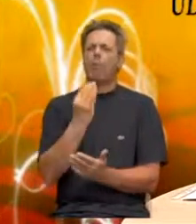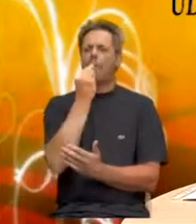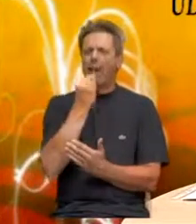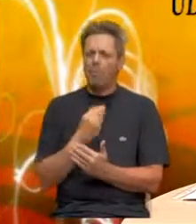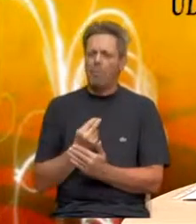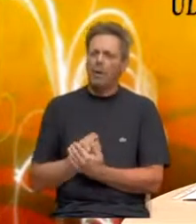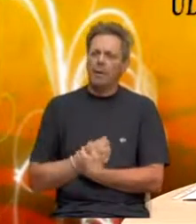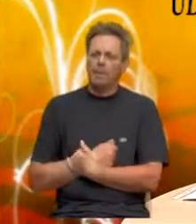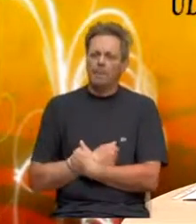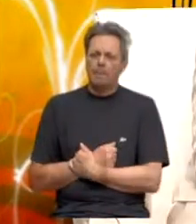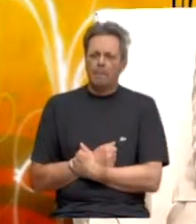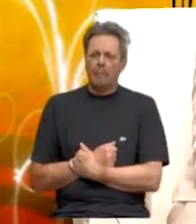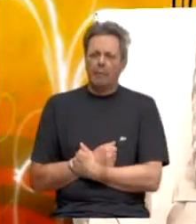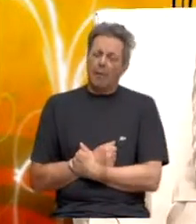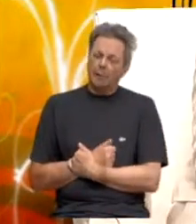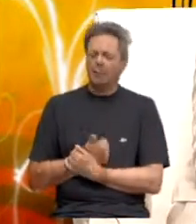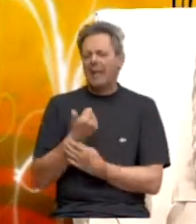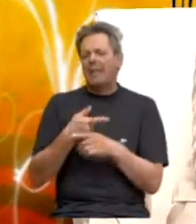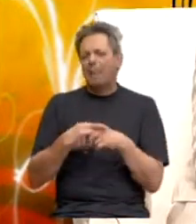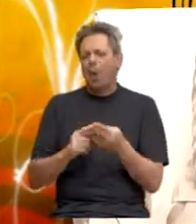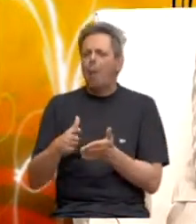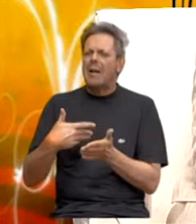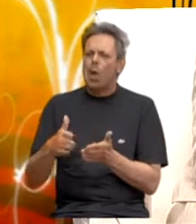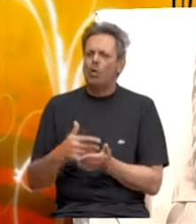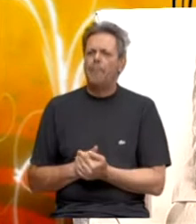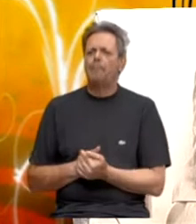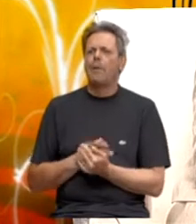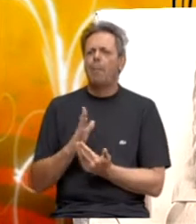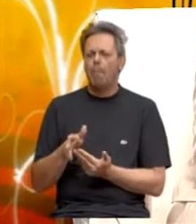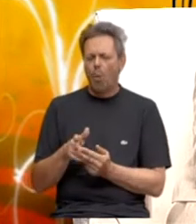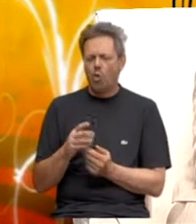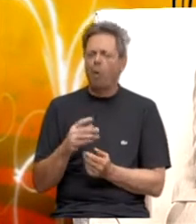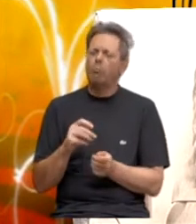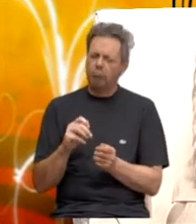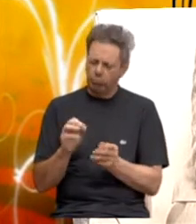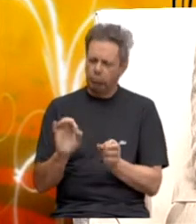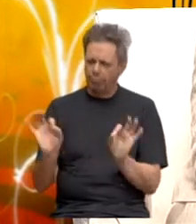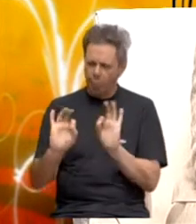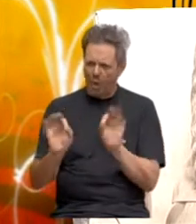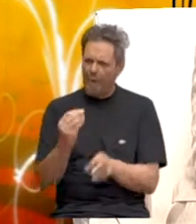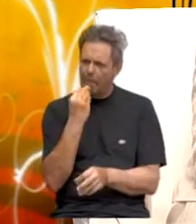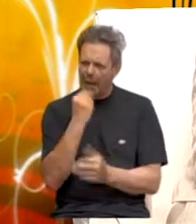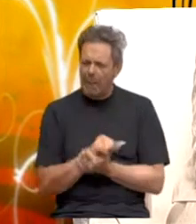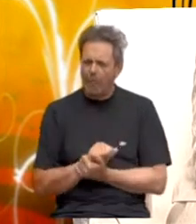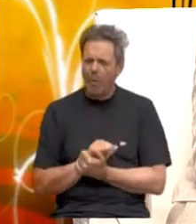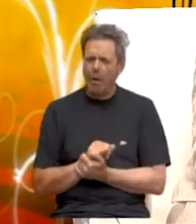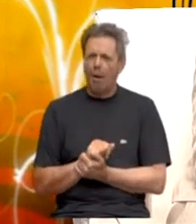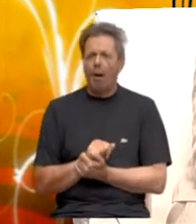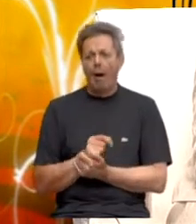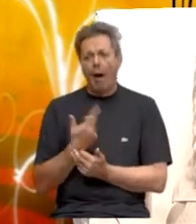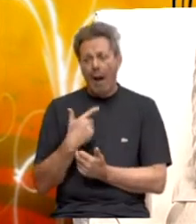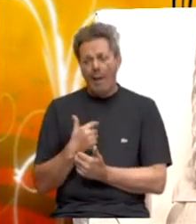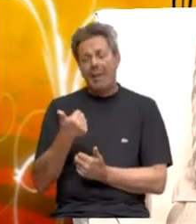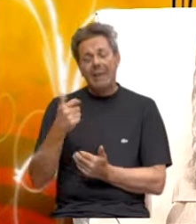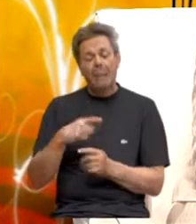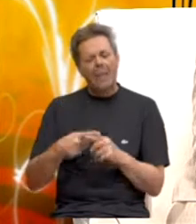ima. Tako je. Znači, jedan dio masnoća mi možemo prehranom regulirati. Međutim, jedan dio je kod određenih broja